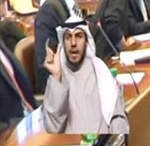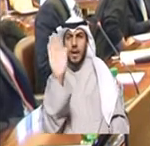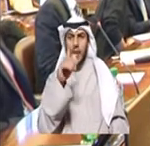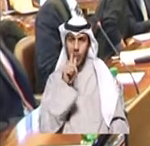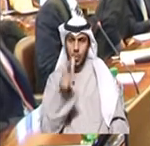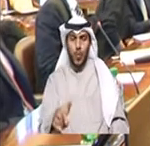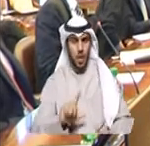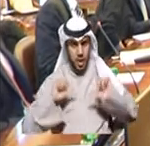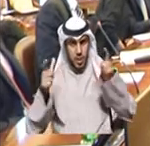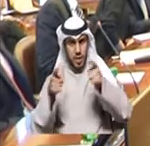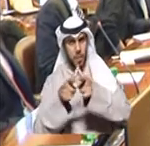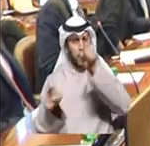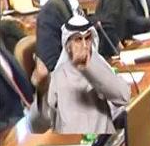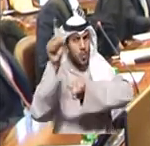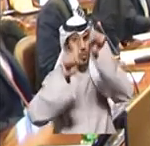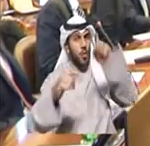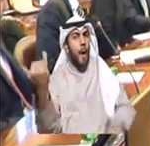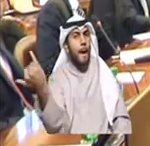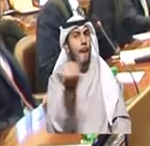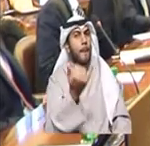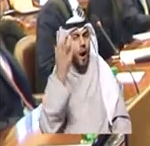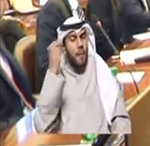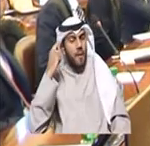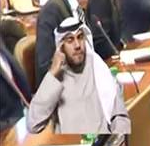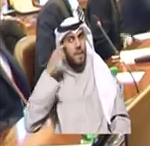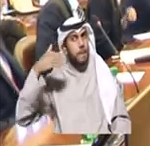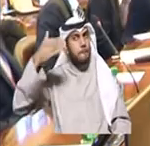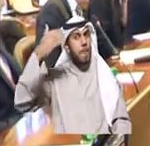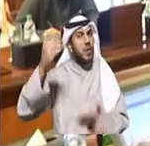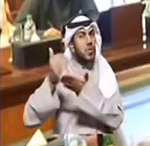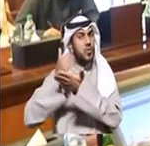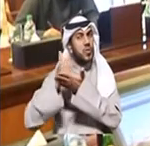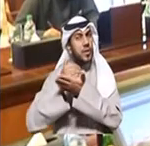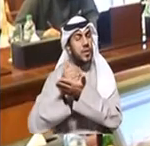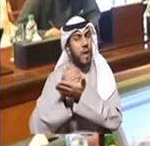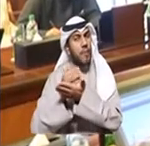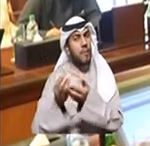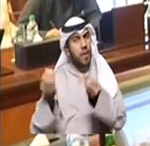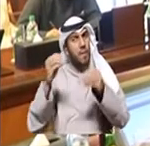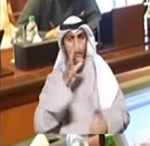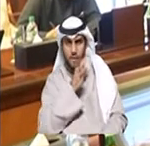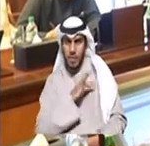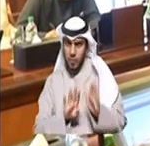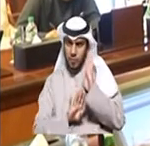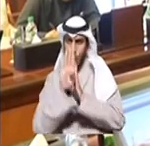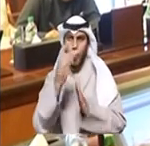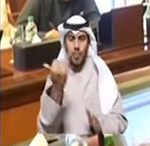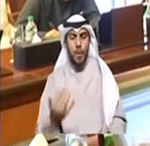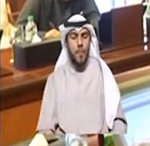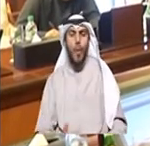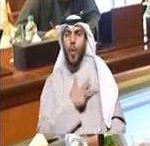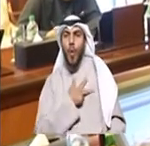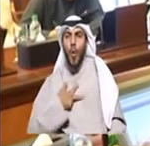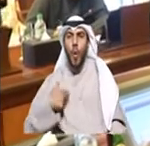أول اجتماعاتها للمناقشة في مسارات وتطلعات الإصلاح الاقتصادي المالي، مما يؤكد الحرص الحكومي على